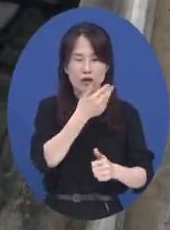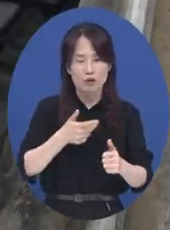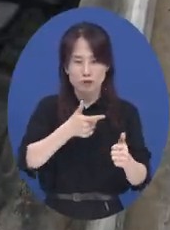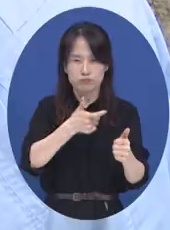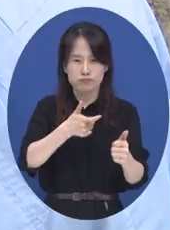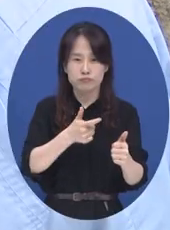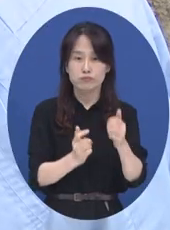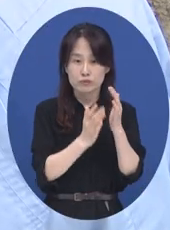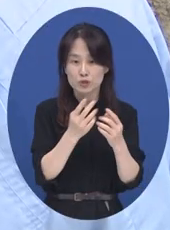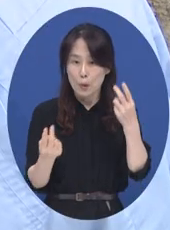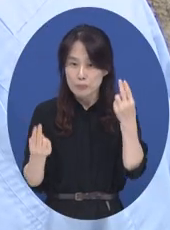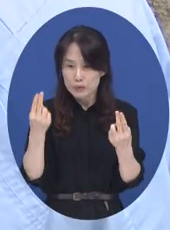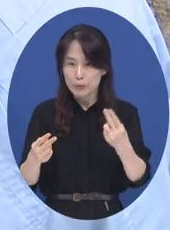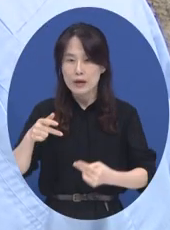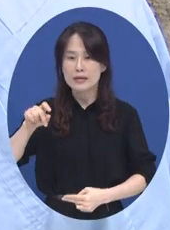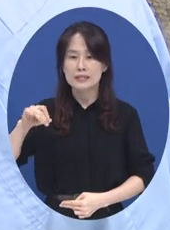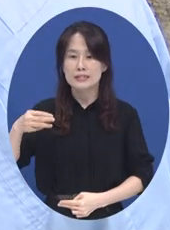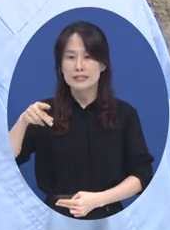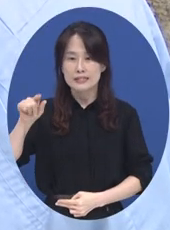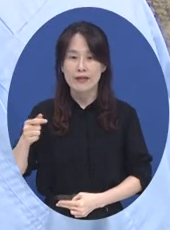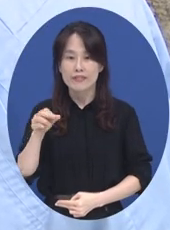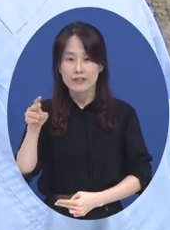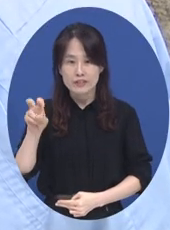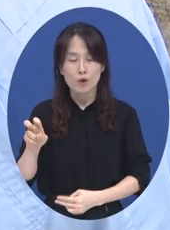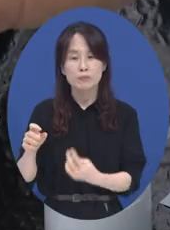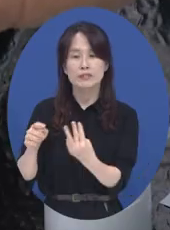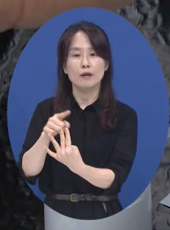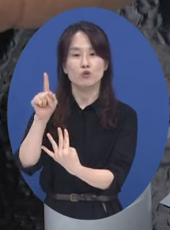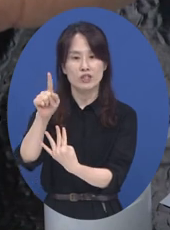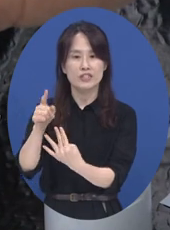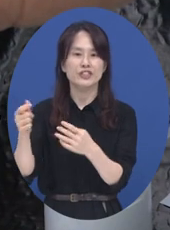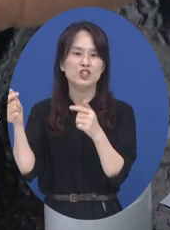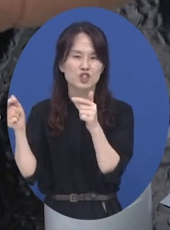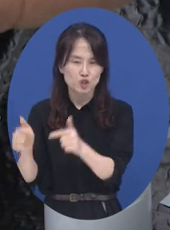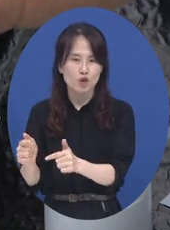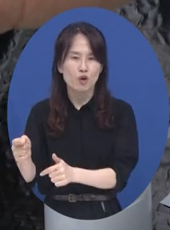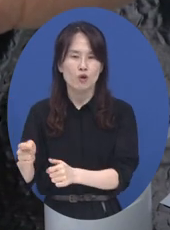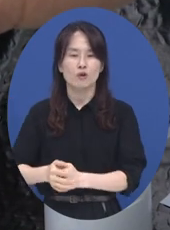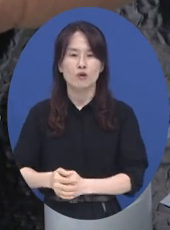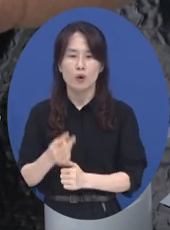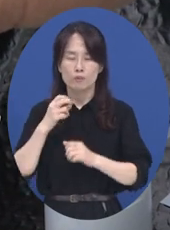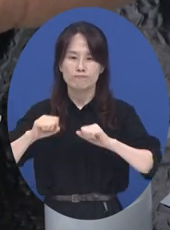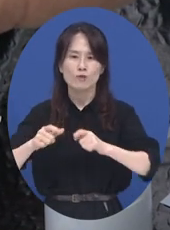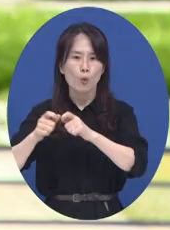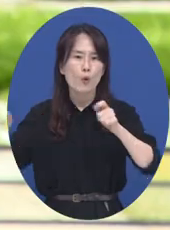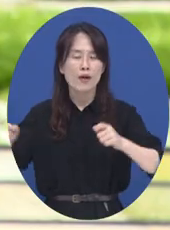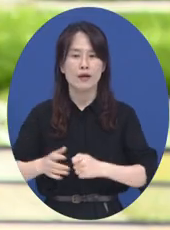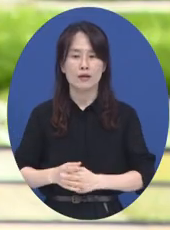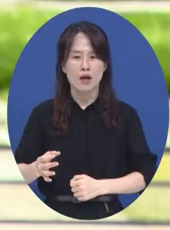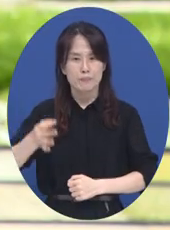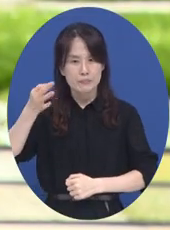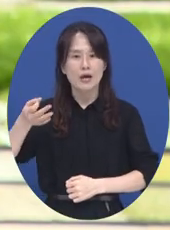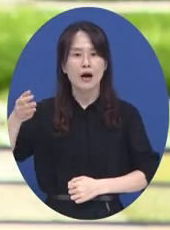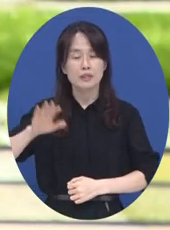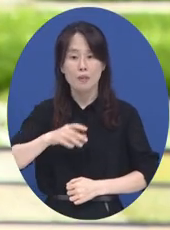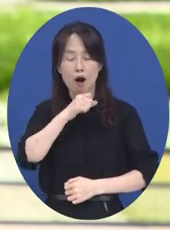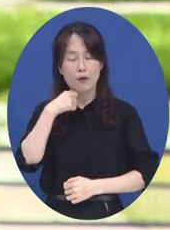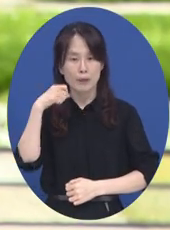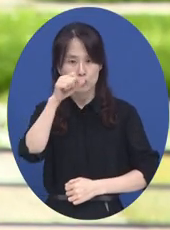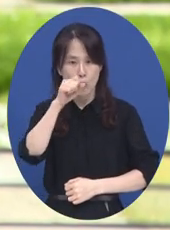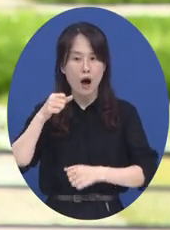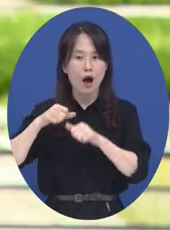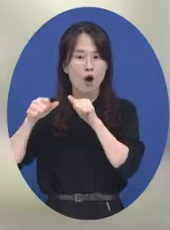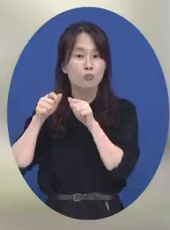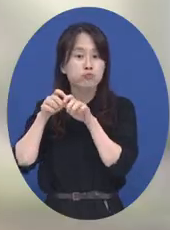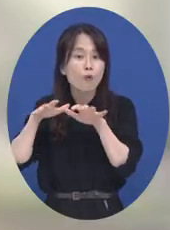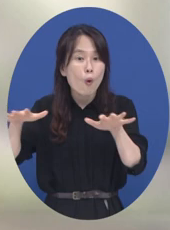비해 질산염 농도가 4분의 1로 낮아 신선도가 오래 유지됩니다. 비싼 가격에도 불구하고 맛이 좋다고 입소문을